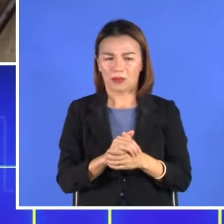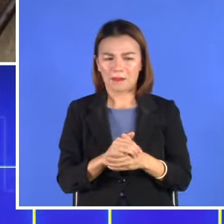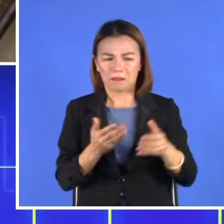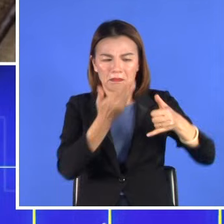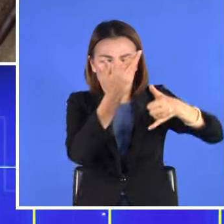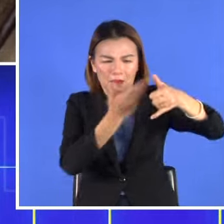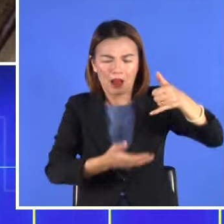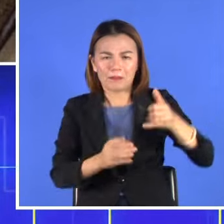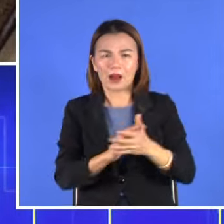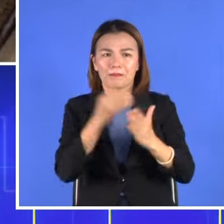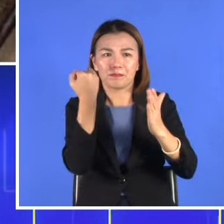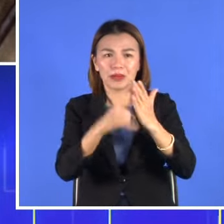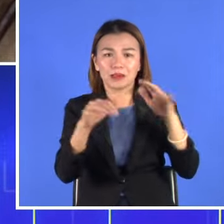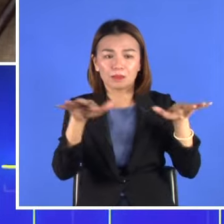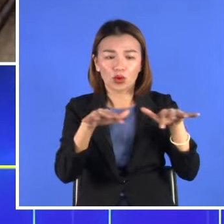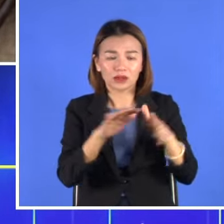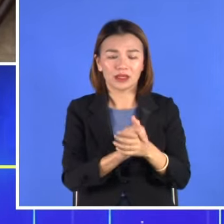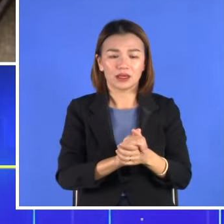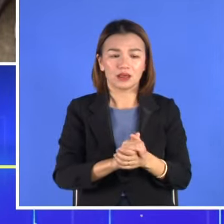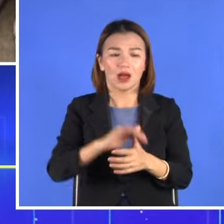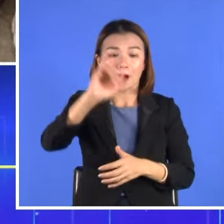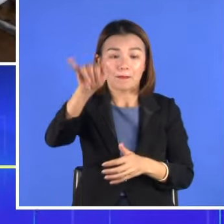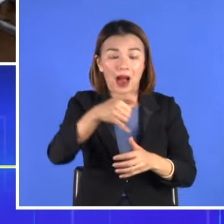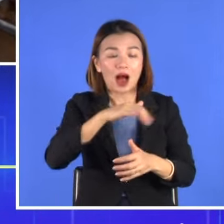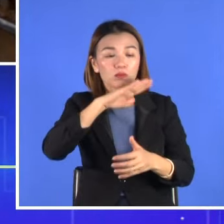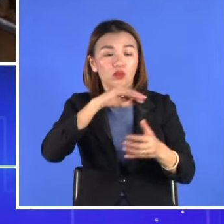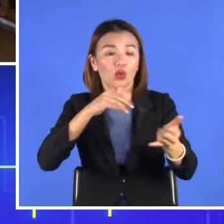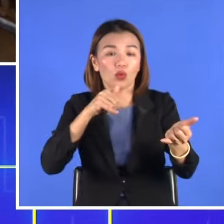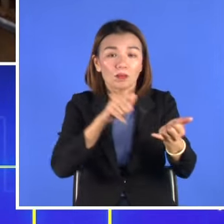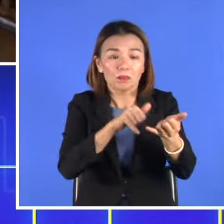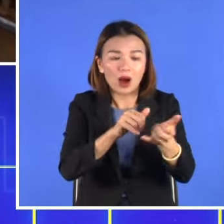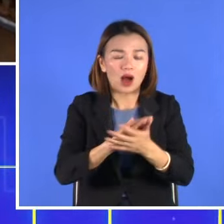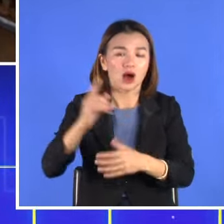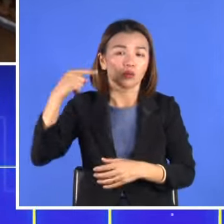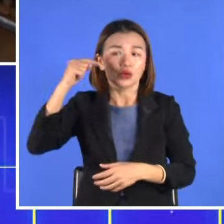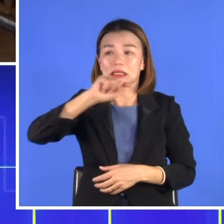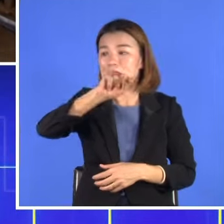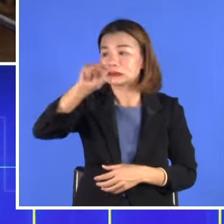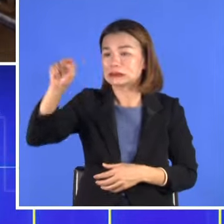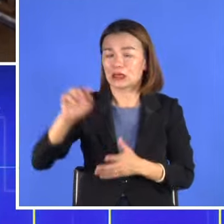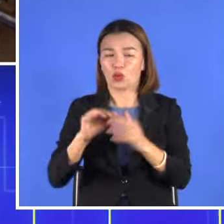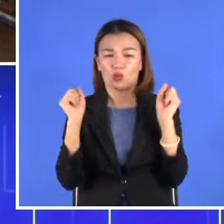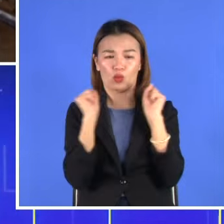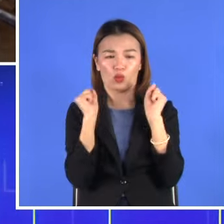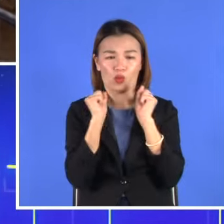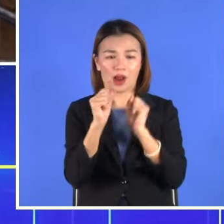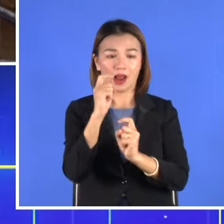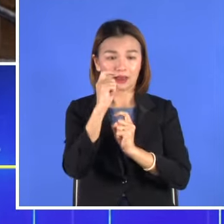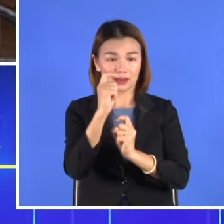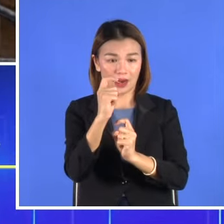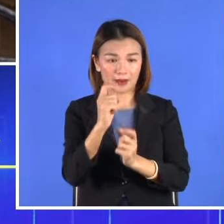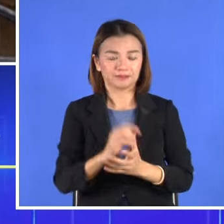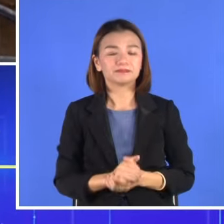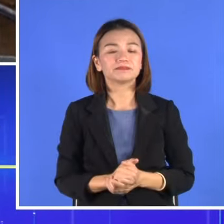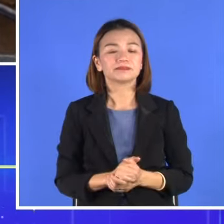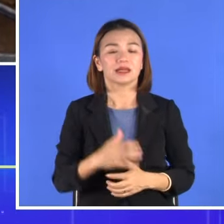จากไหนก็ไม่รู้ดุ่มๆมาแล้วมาชำเราหมูแบบนี้แล้วผู้หญิงในหมู่บ้านน่ะเขาก็กังวลเรื่องความไม่ปลอดภัยด้วยนะคะ